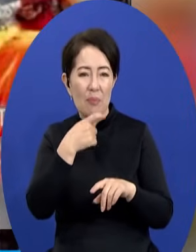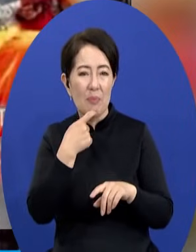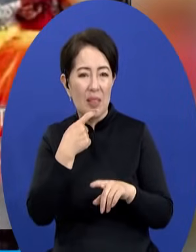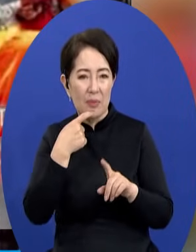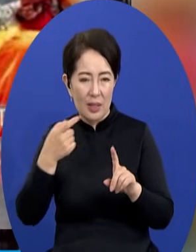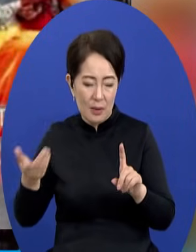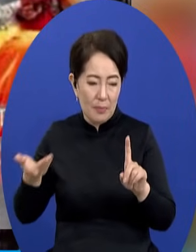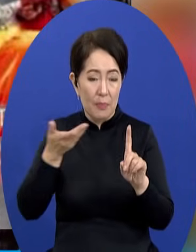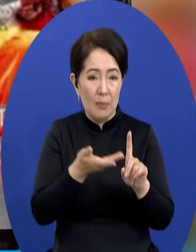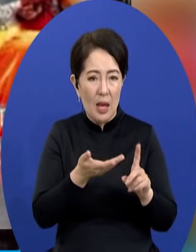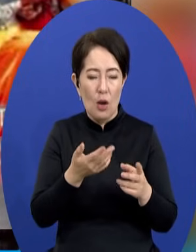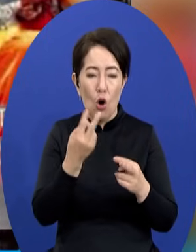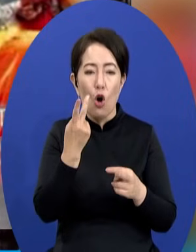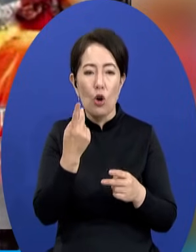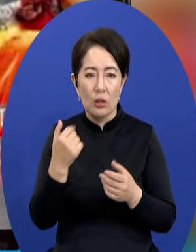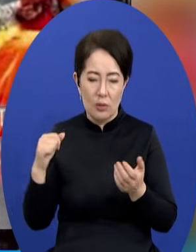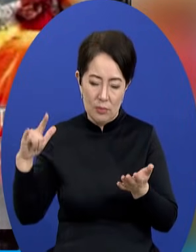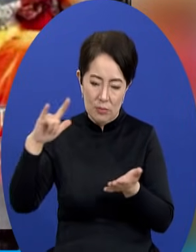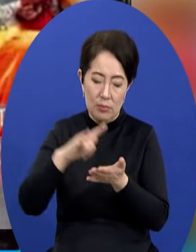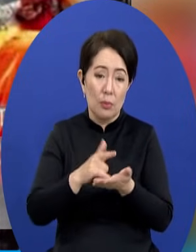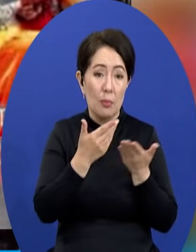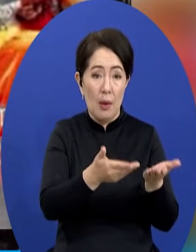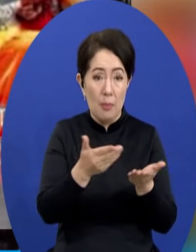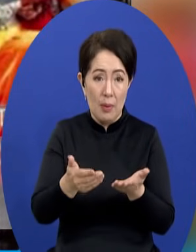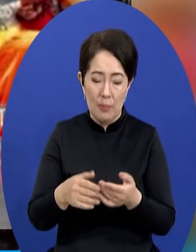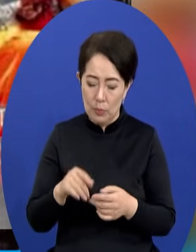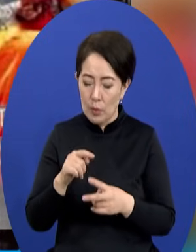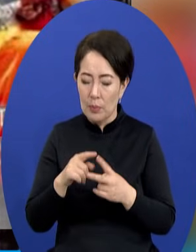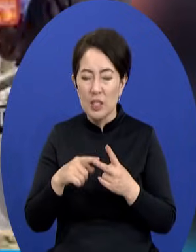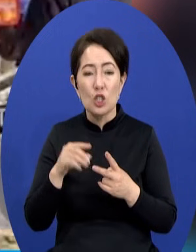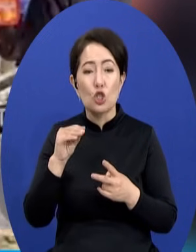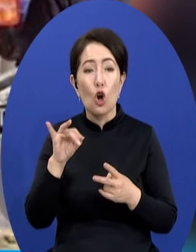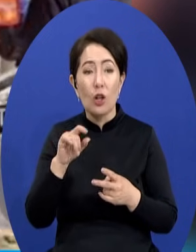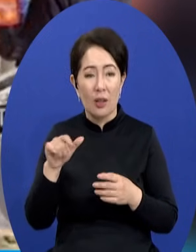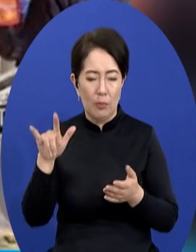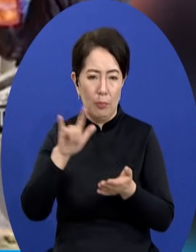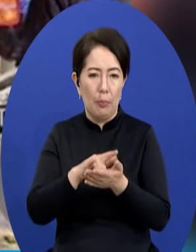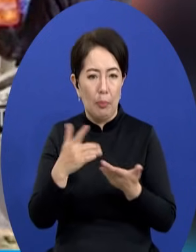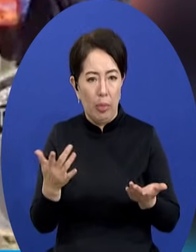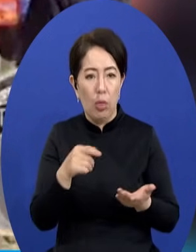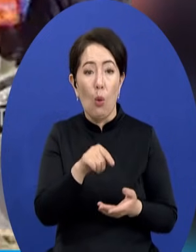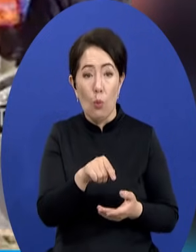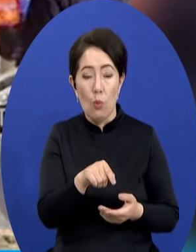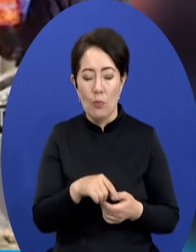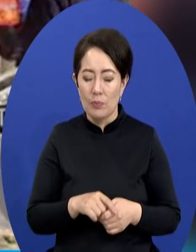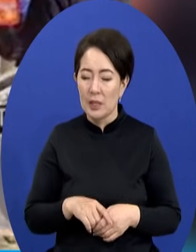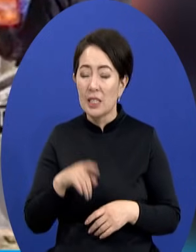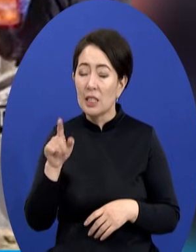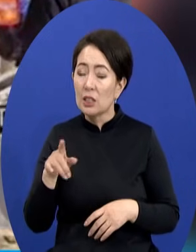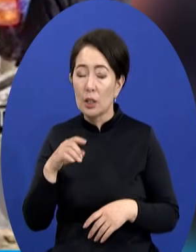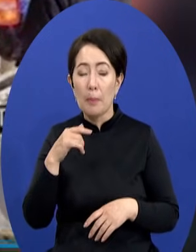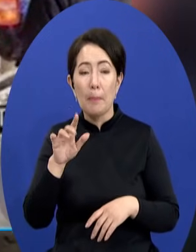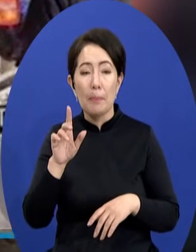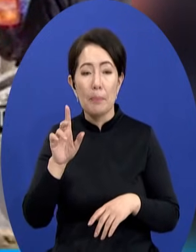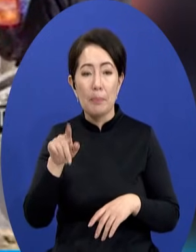хоёрч армийн ачаа тээврийн онгоцыг бол хүлээлгөө өгөөд байгаа. Эдгээрийн нэг нь Жоло арлд бол тэнхүү осолдлоо. За сонирхолтойд Филиппин